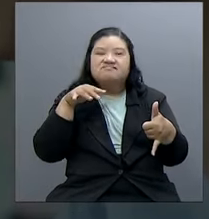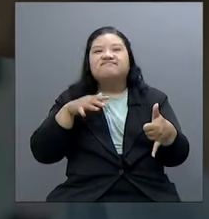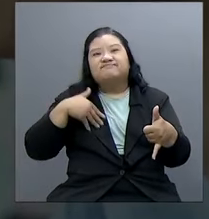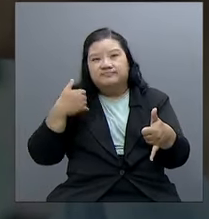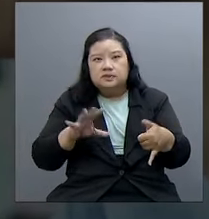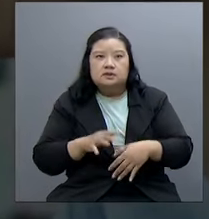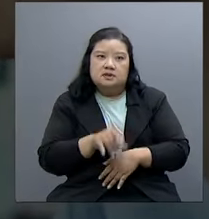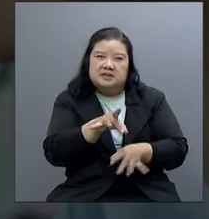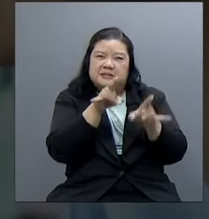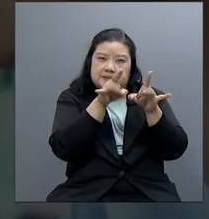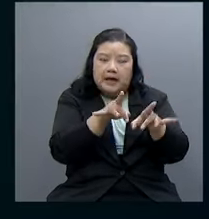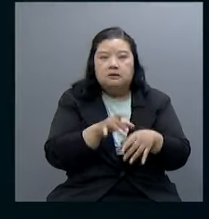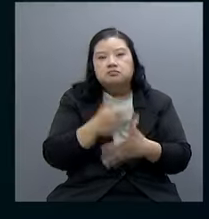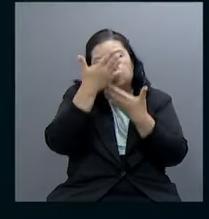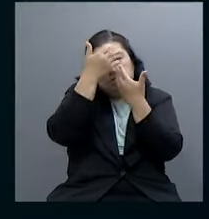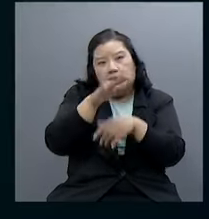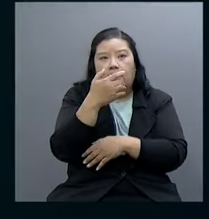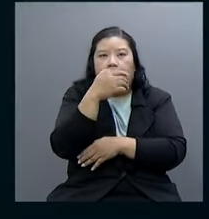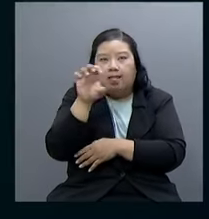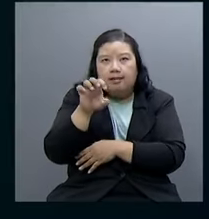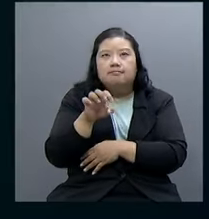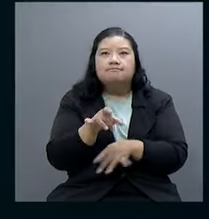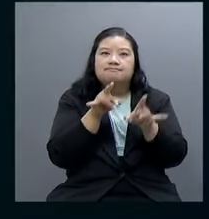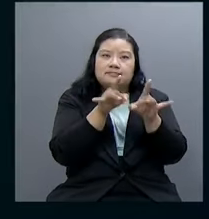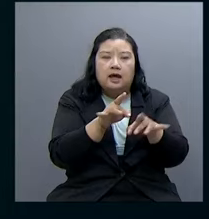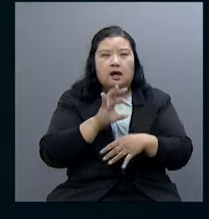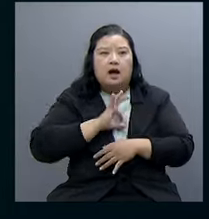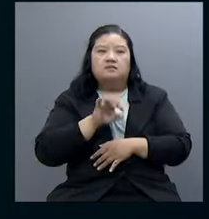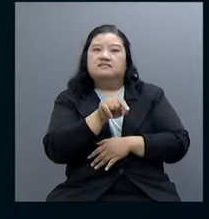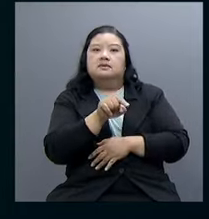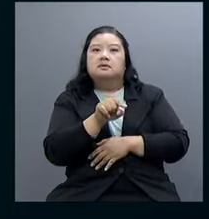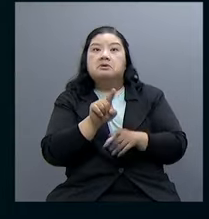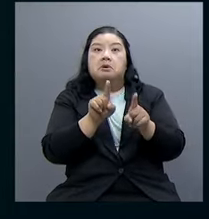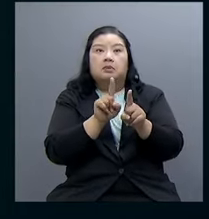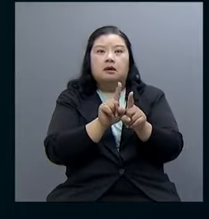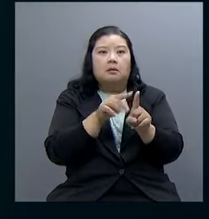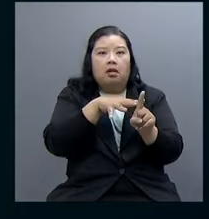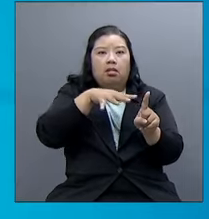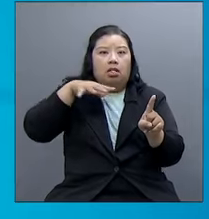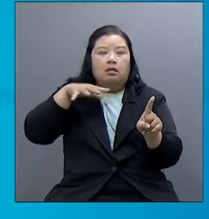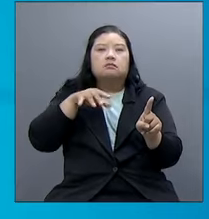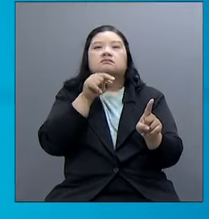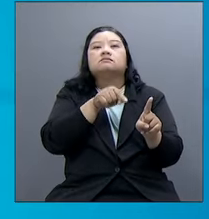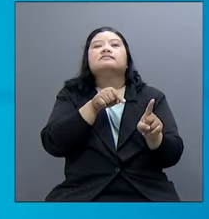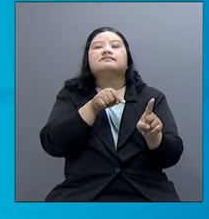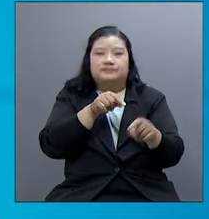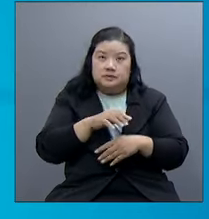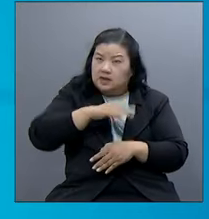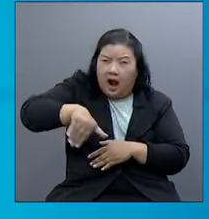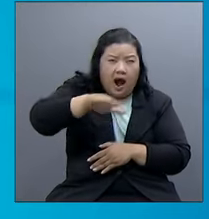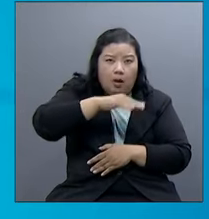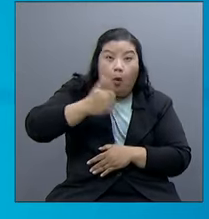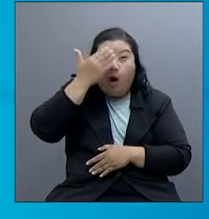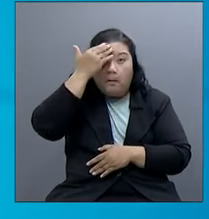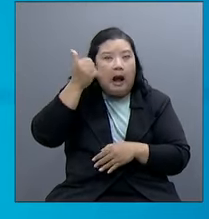หรอวาการแนการเพิกเฉยต่คนๆึงให้เขารู้สกว่าเป็เหอนากาศชาติไม่มตัตนสิ่เห่านี้ครัไม่